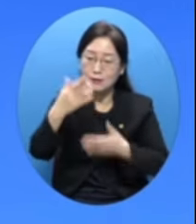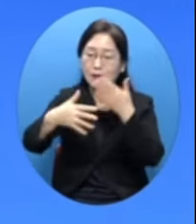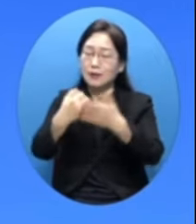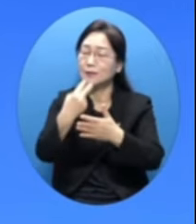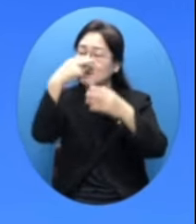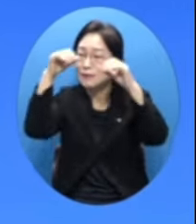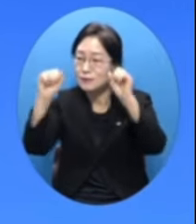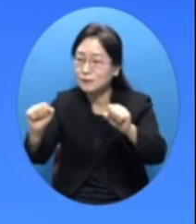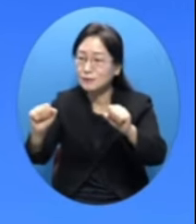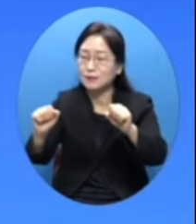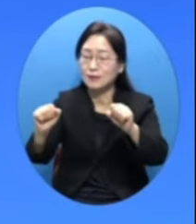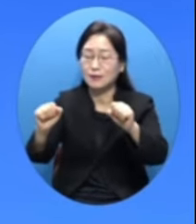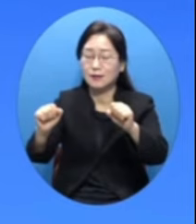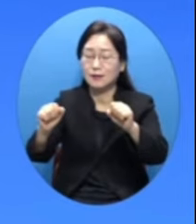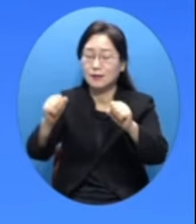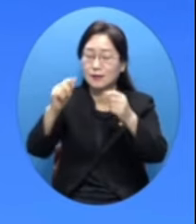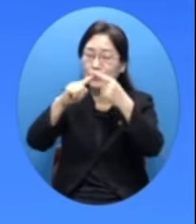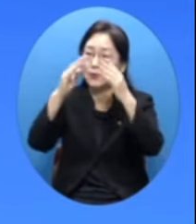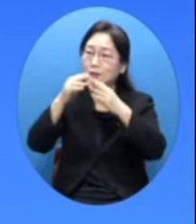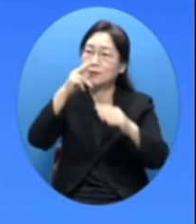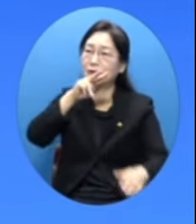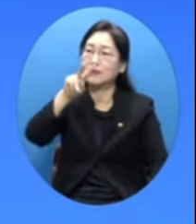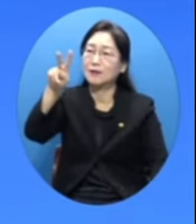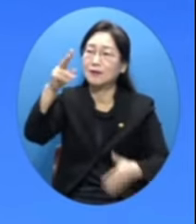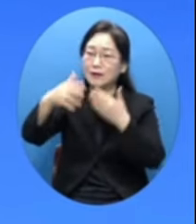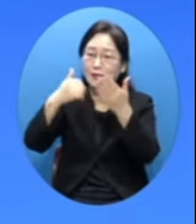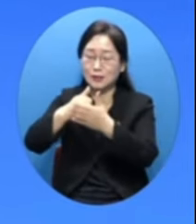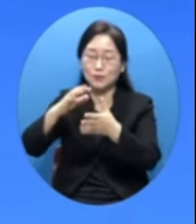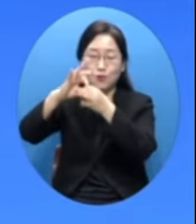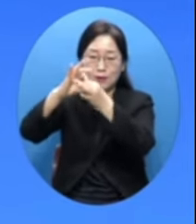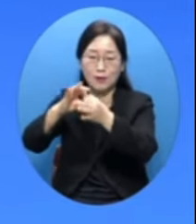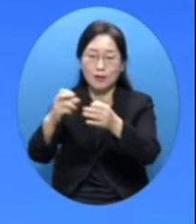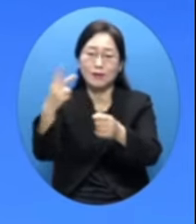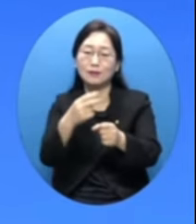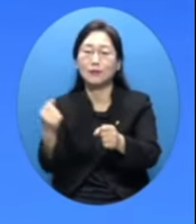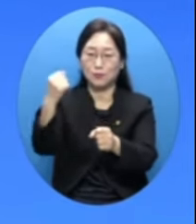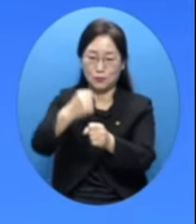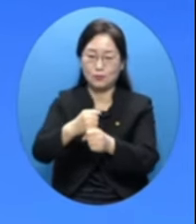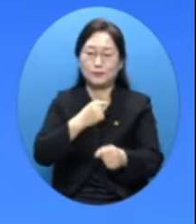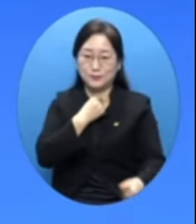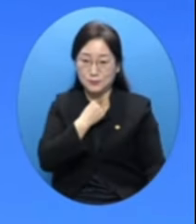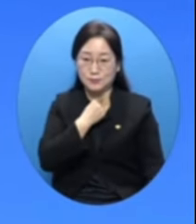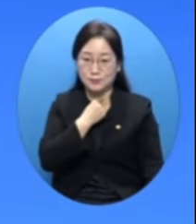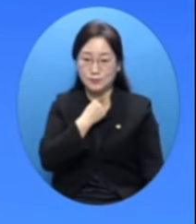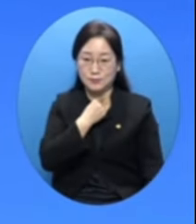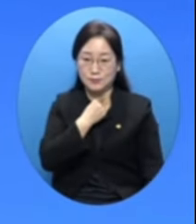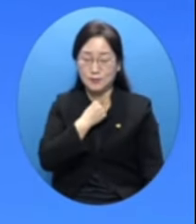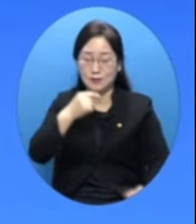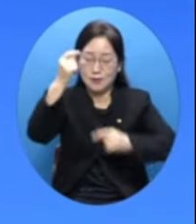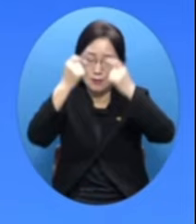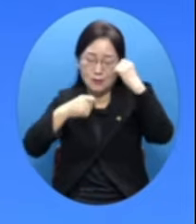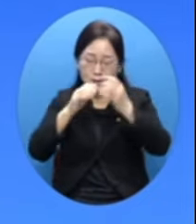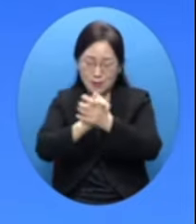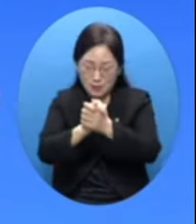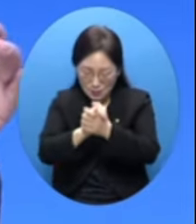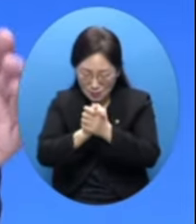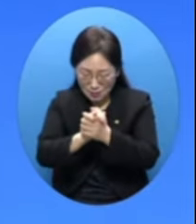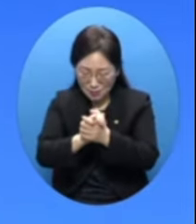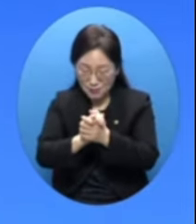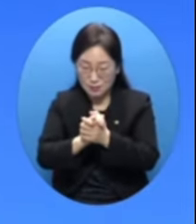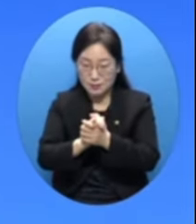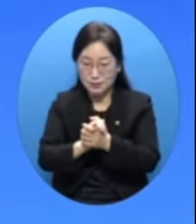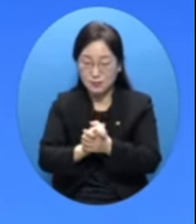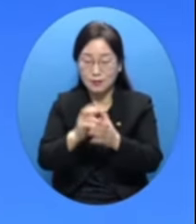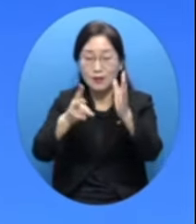성전을 바라보며 나의 하나님과의 관계를 회복하기 원합니다. 하나님 앞에 눈물의 기도를 드렸습니다.